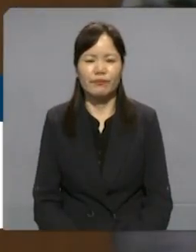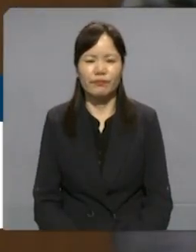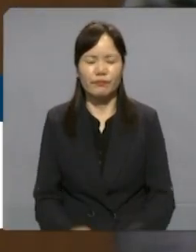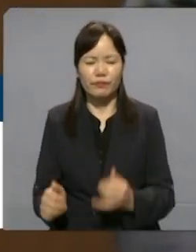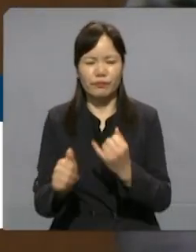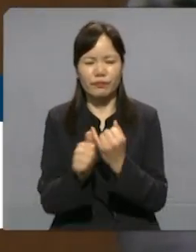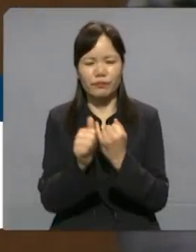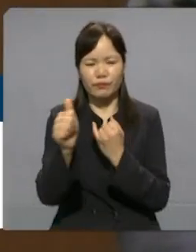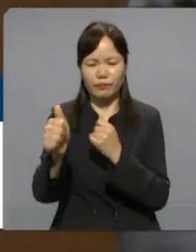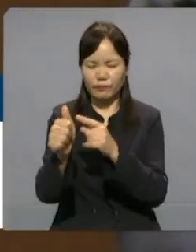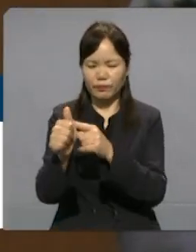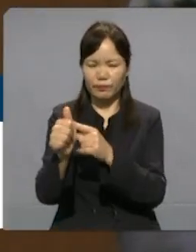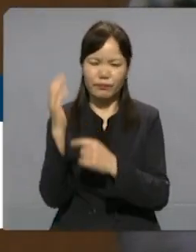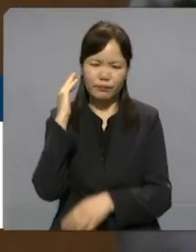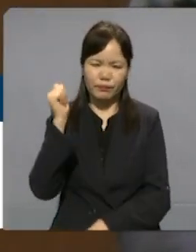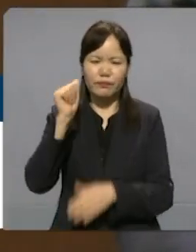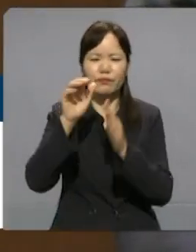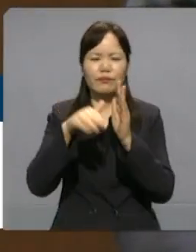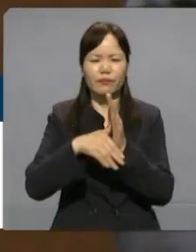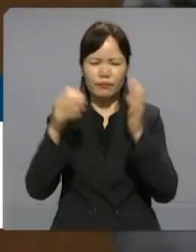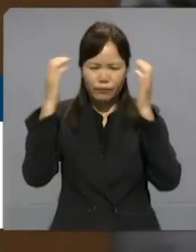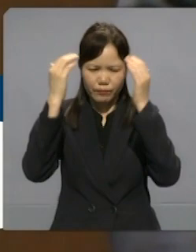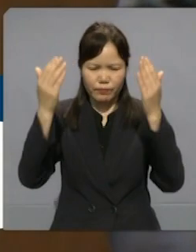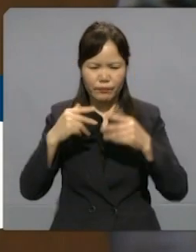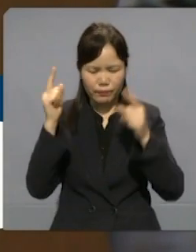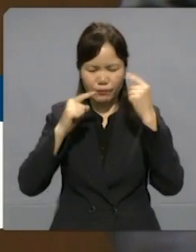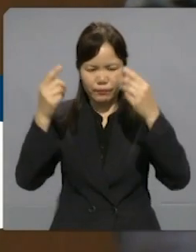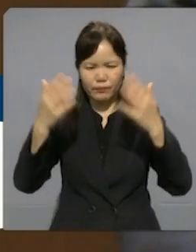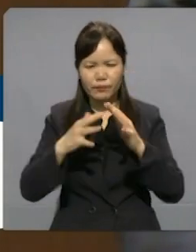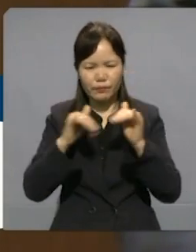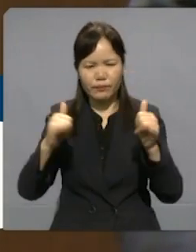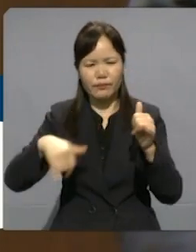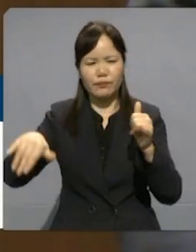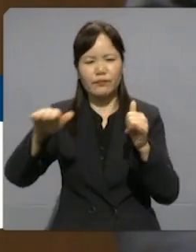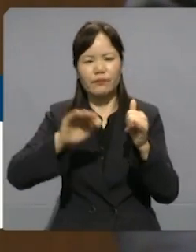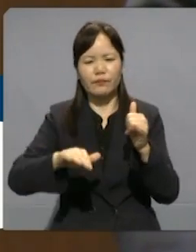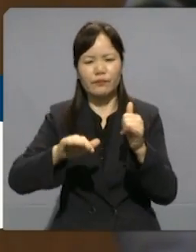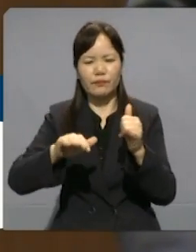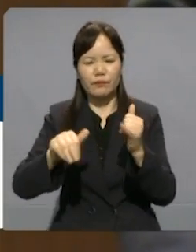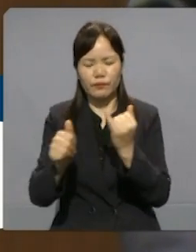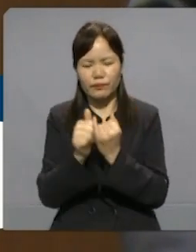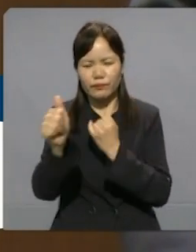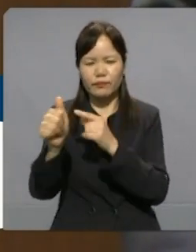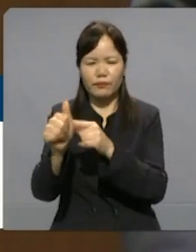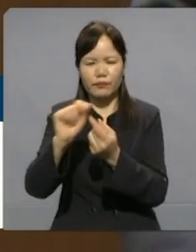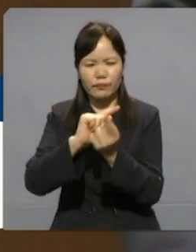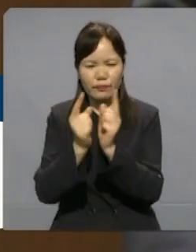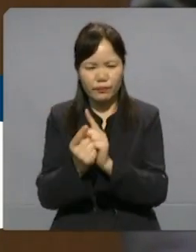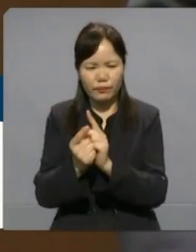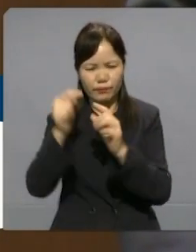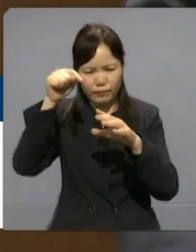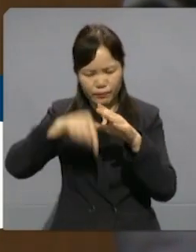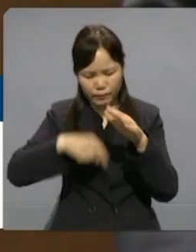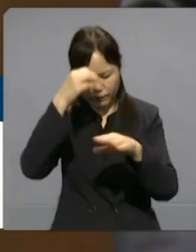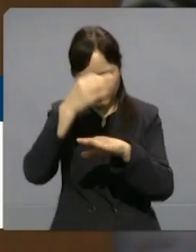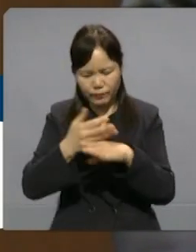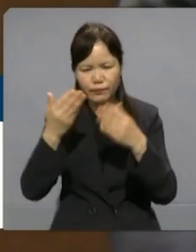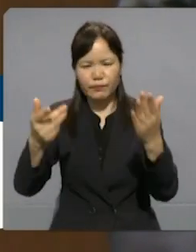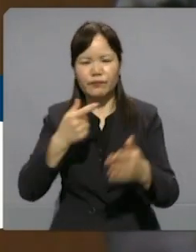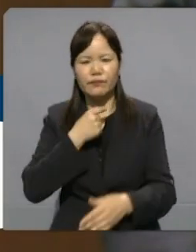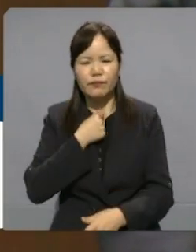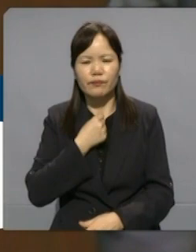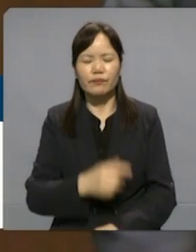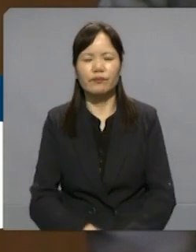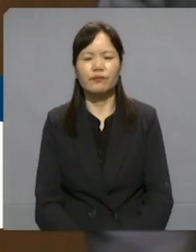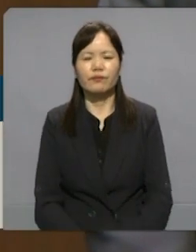남편의 재임 중 고통을 받고 상처를 입으신 분들께 남편을 대신해 깊이 사죄를